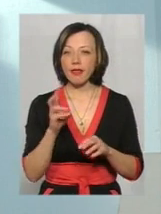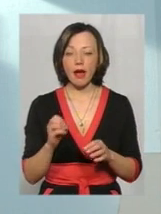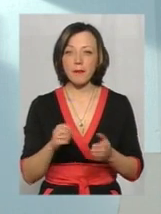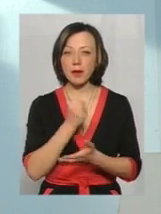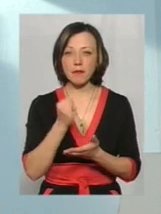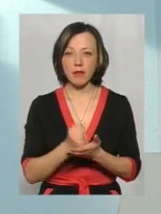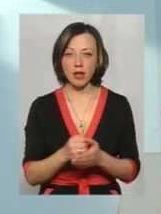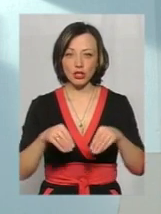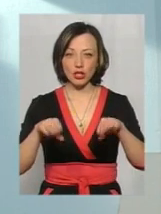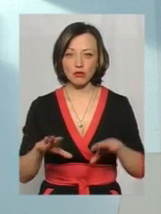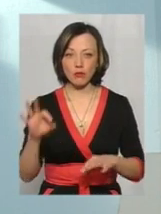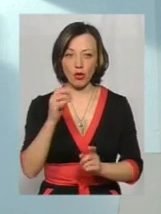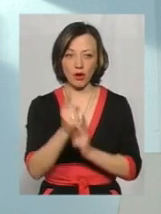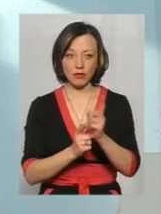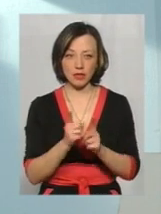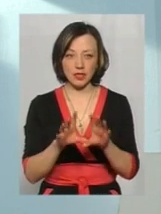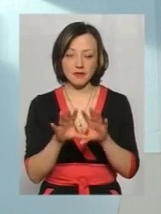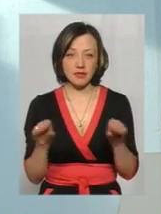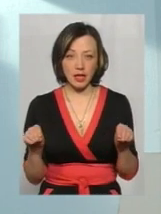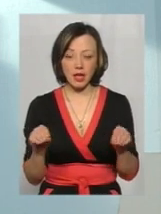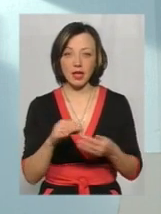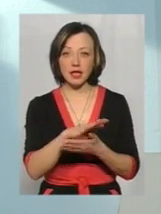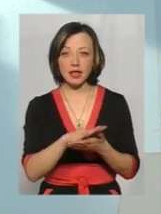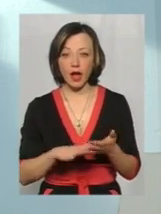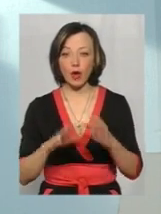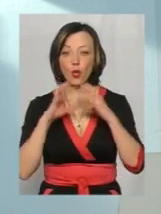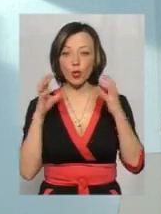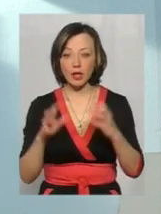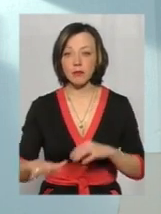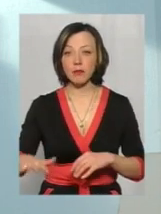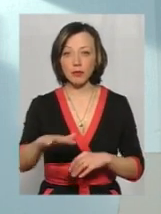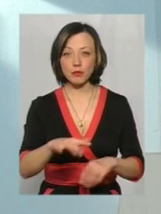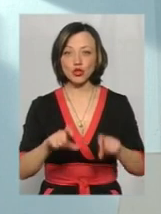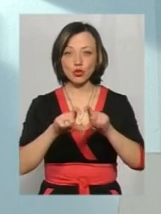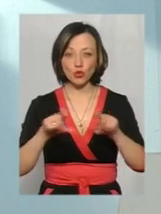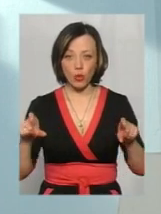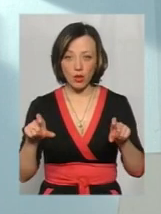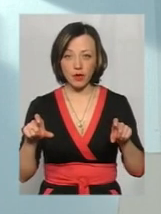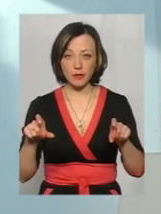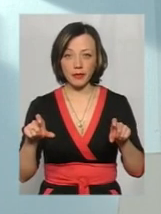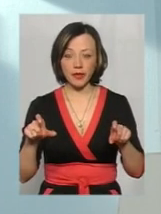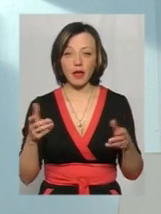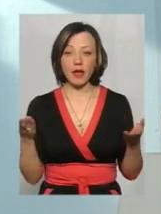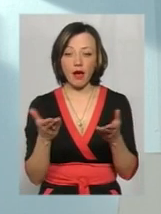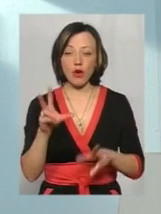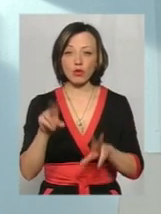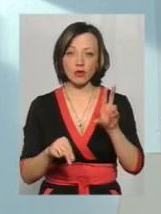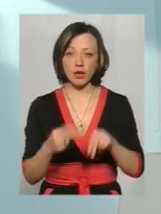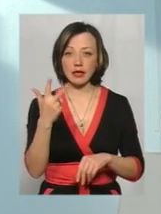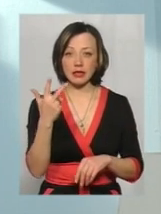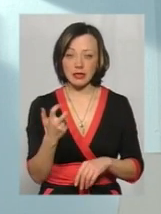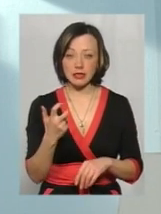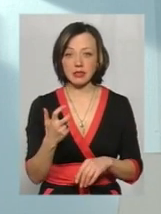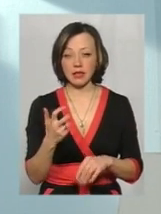про реорганізацію і на тому все. І далі утримувати приміщення школи, яке розраховано на 300 там